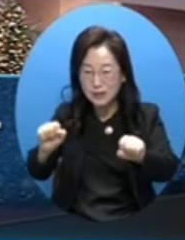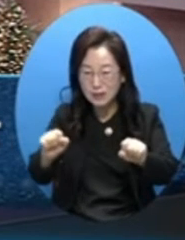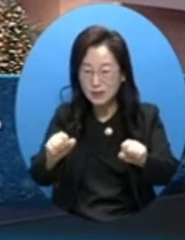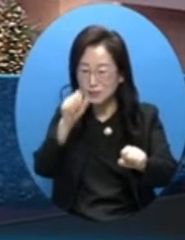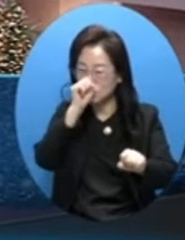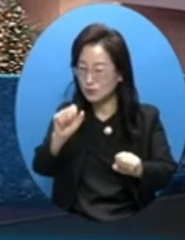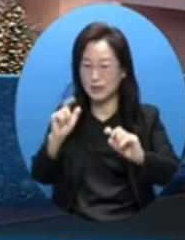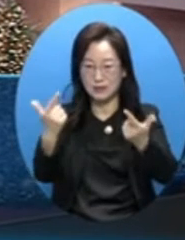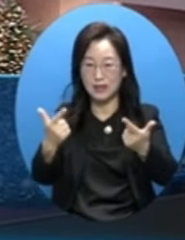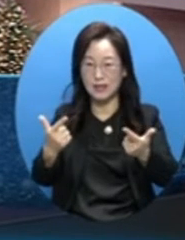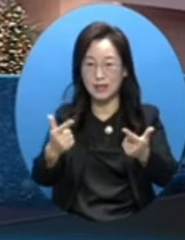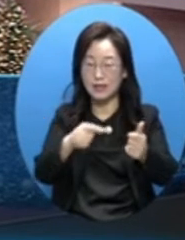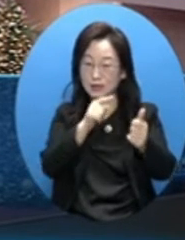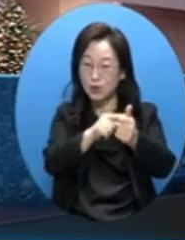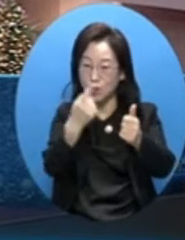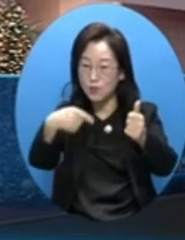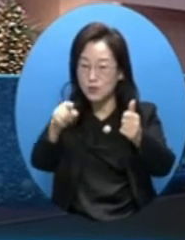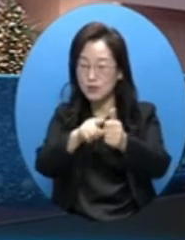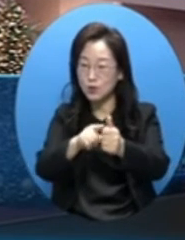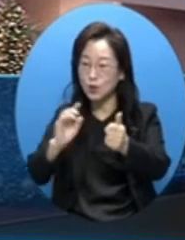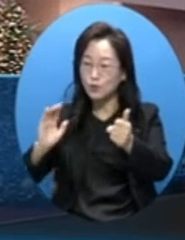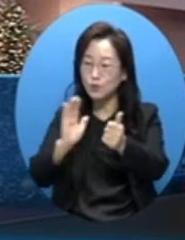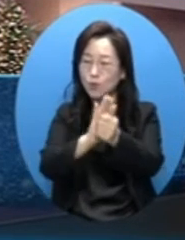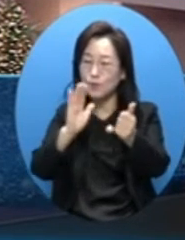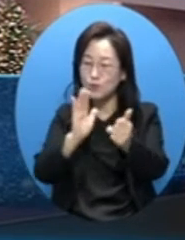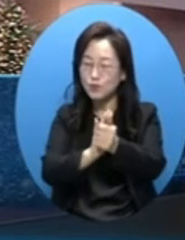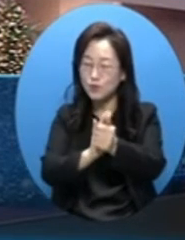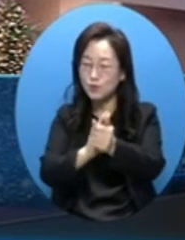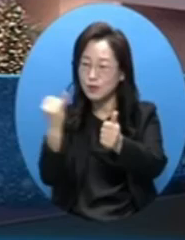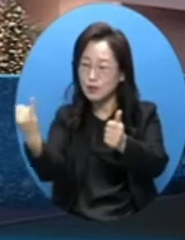아니하니 내가 그를 위하여 돕는 배필을